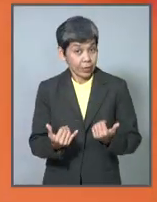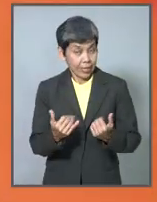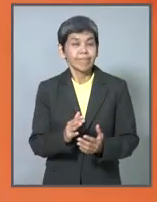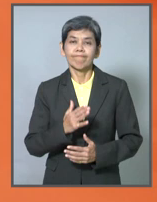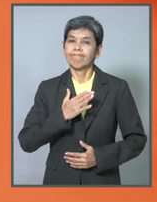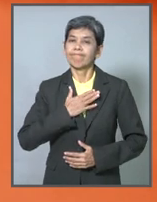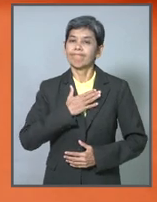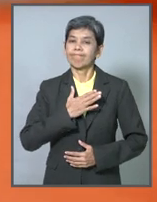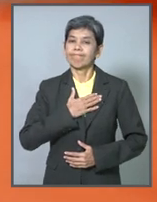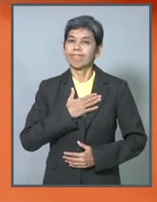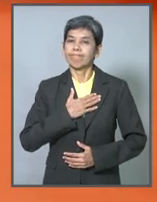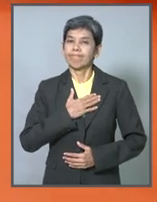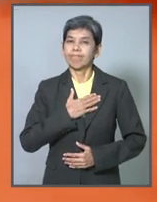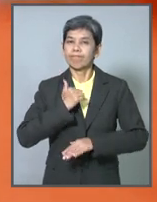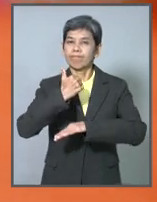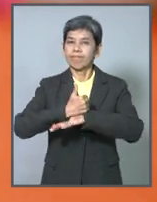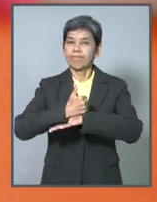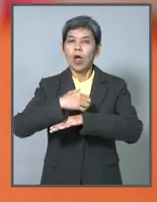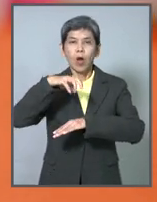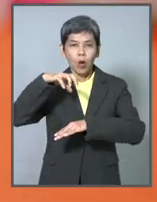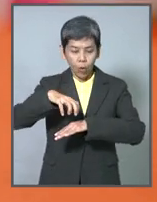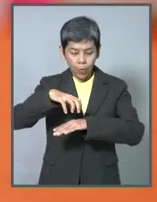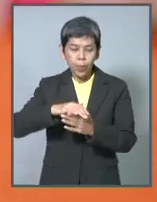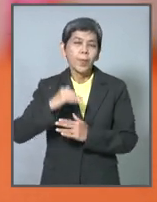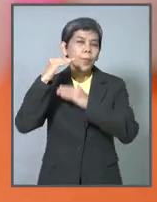ตอนนี้นะคะหญิงก็อยู่กับผอ.กรมพัฒนาสังค